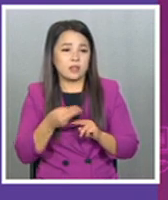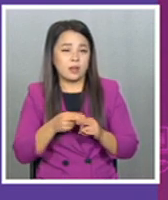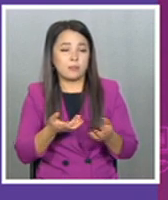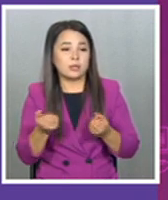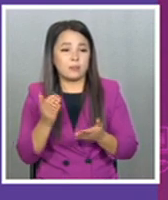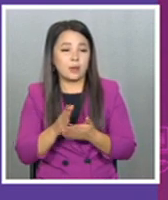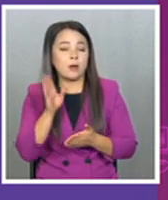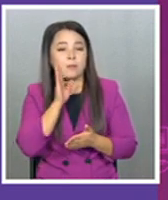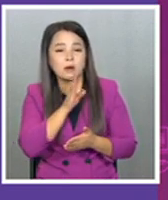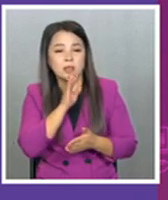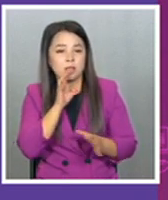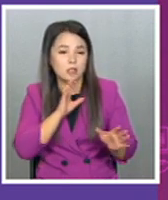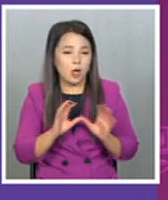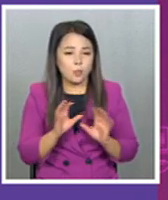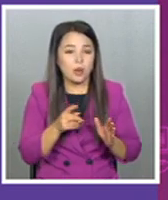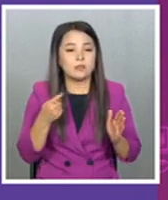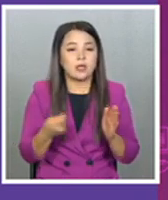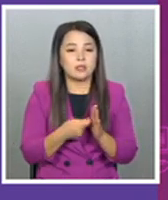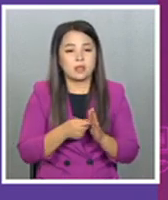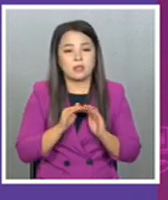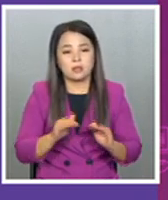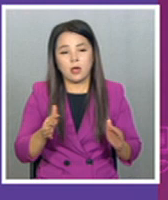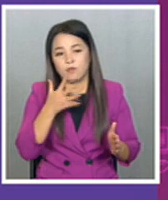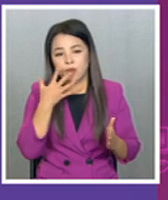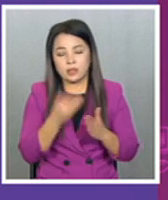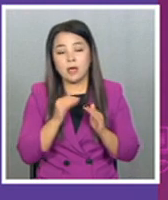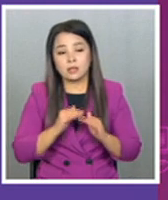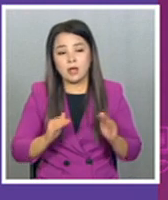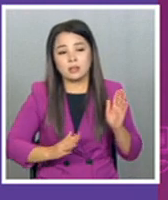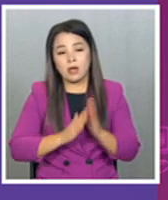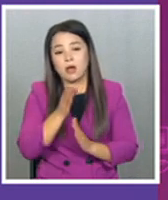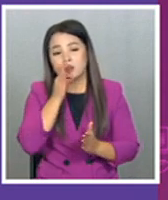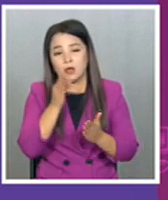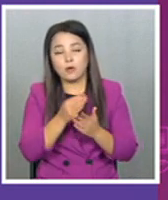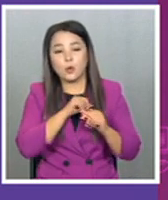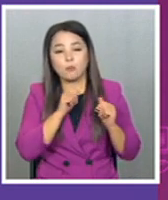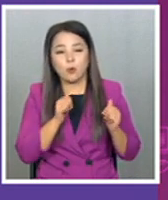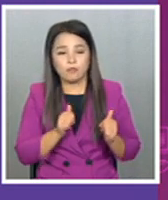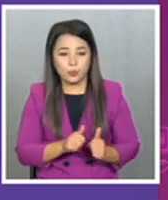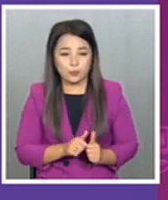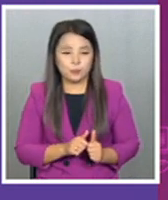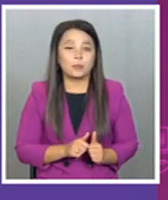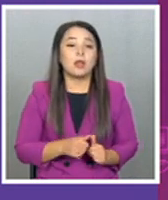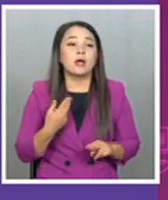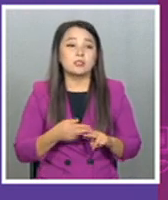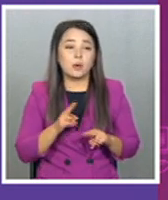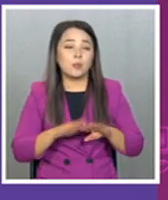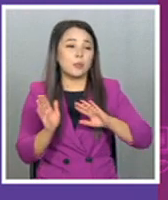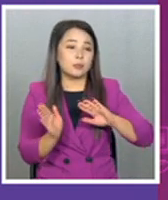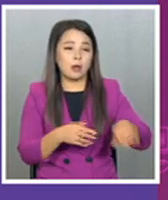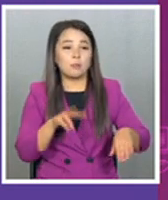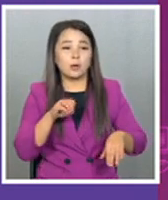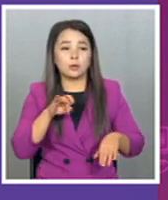становилась матерью и заботливо вскармливала детей своих. И дети отвечали ей любовью. Но уходит